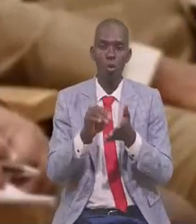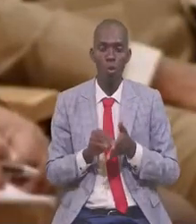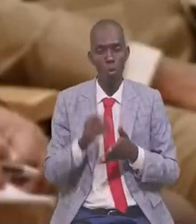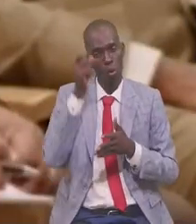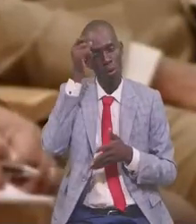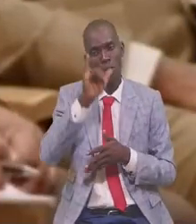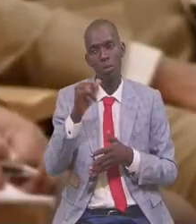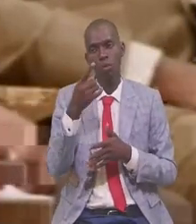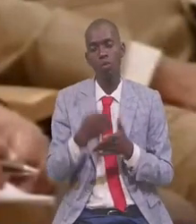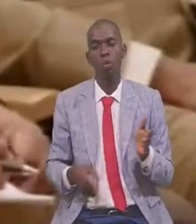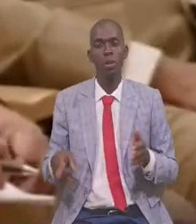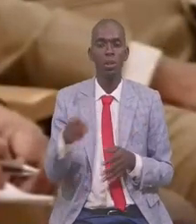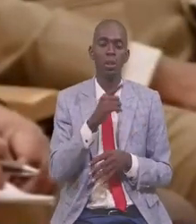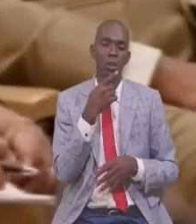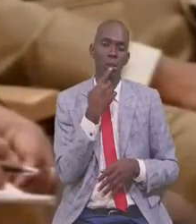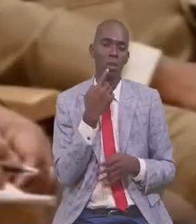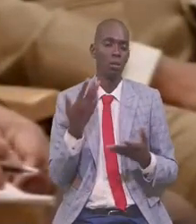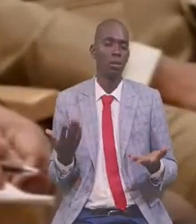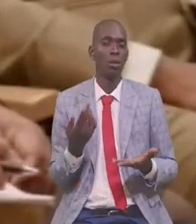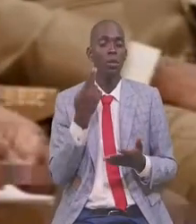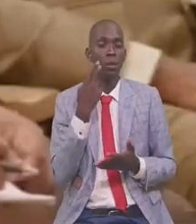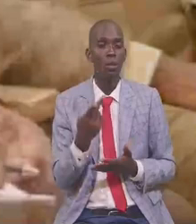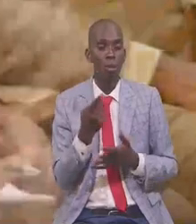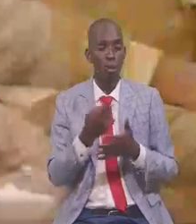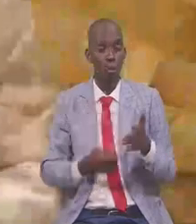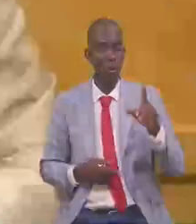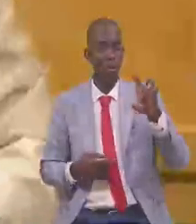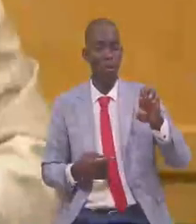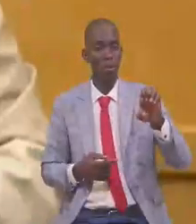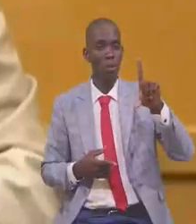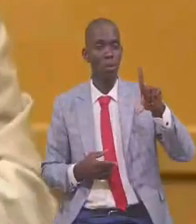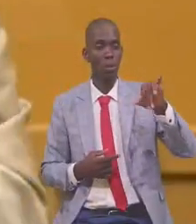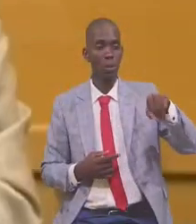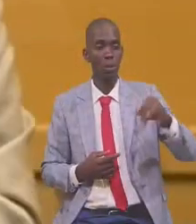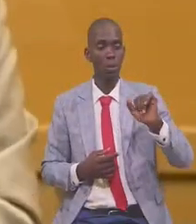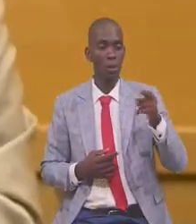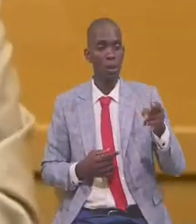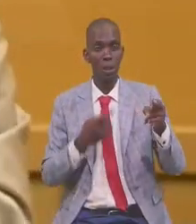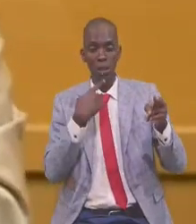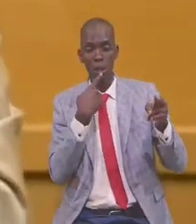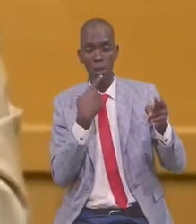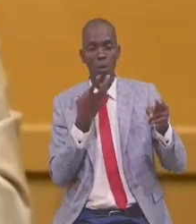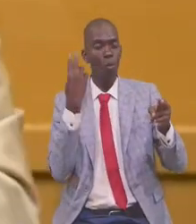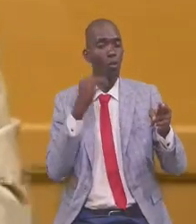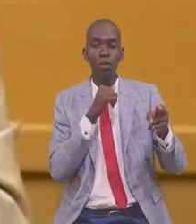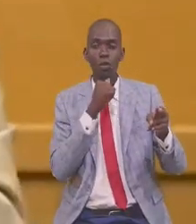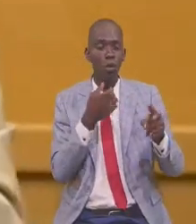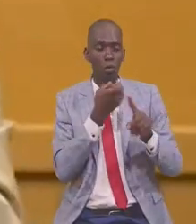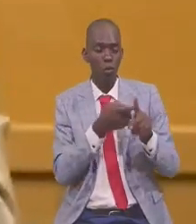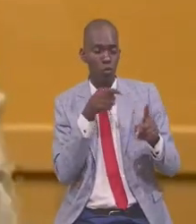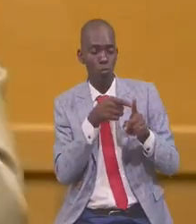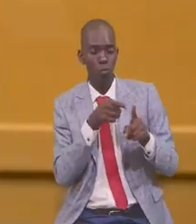en réalité, ce que Élie a dit ne venait pas de son cœur. Comment ça, sais-tu